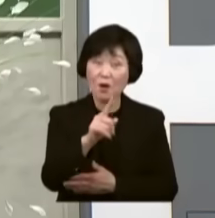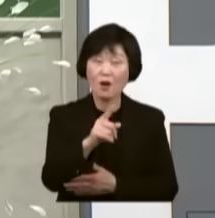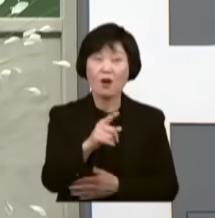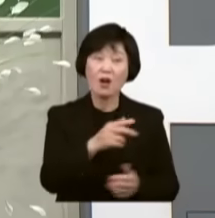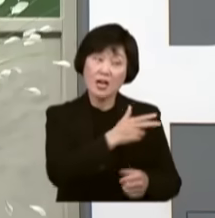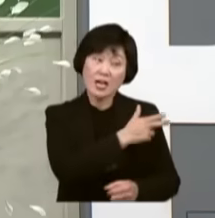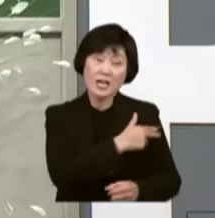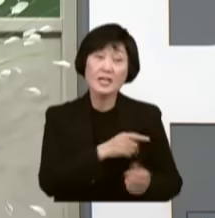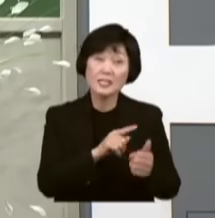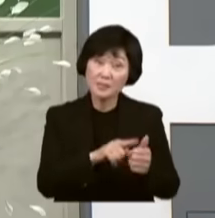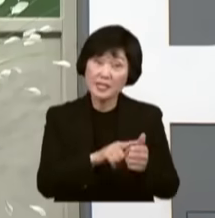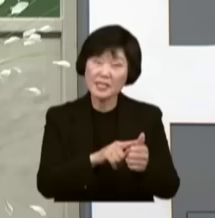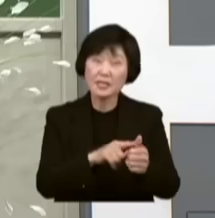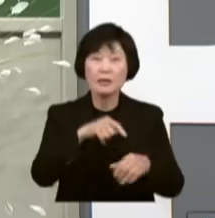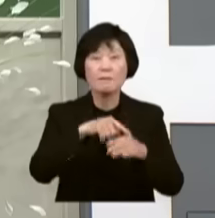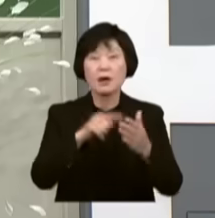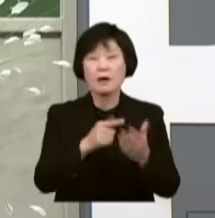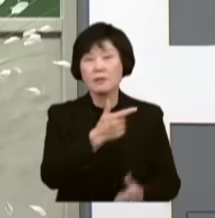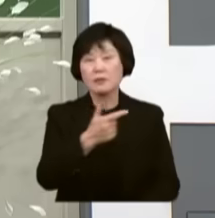집사님이 심성이 정말 착하십니다.